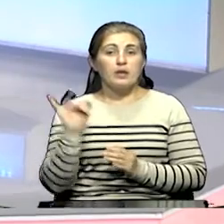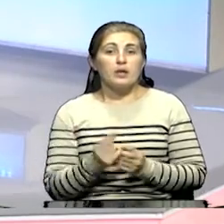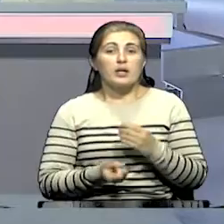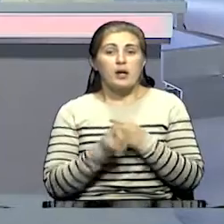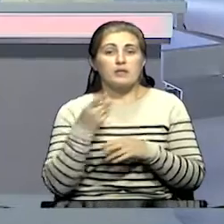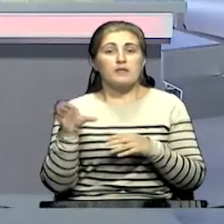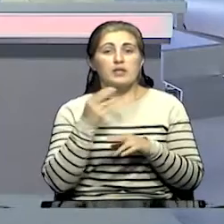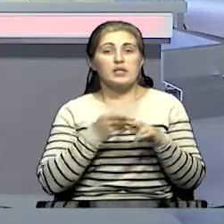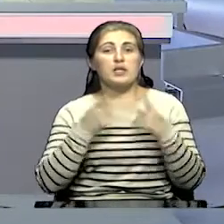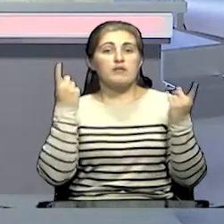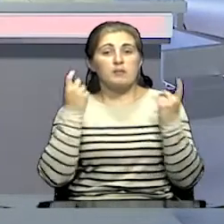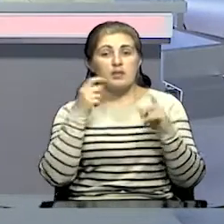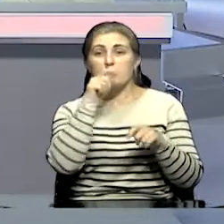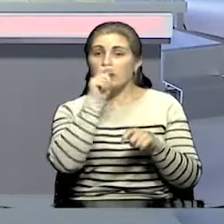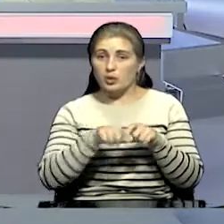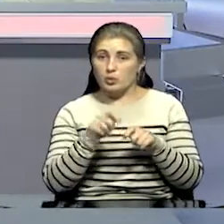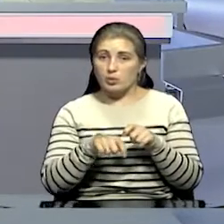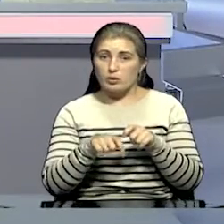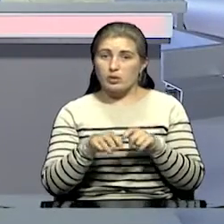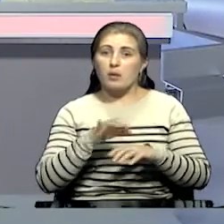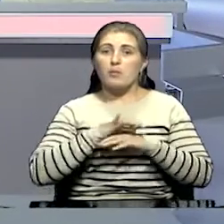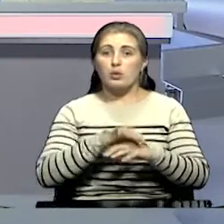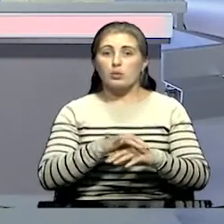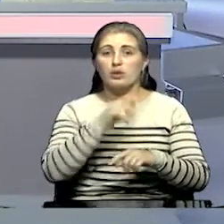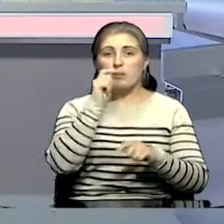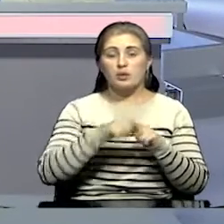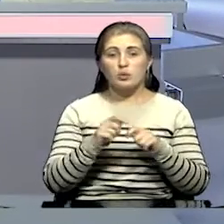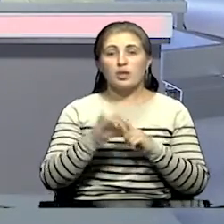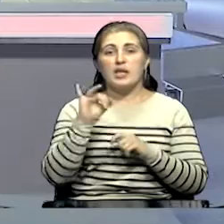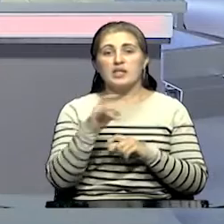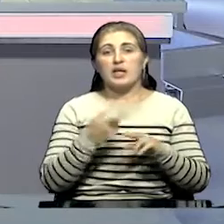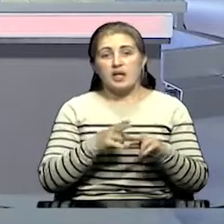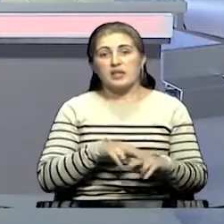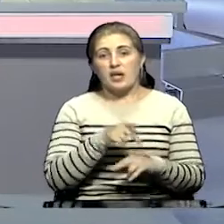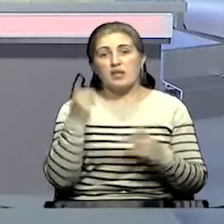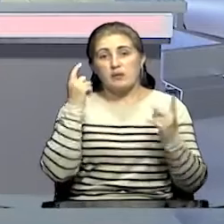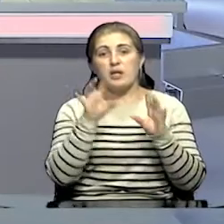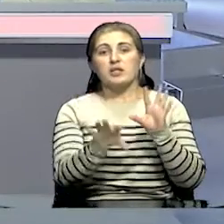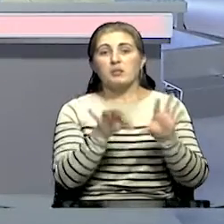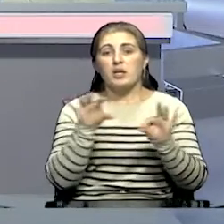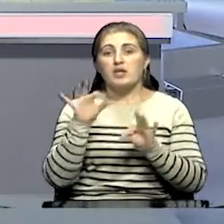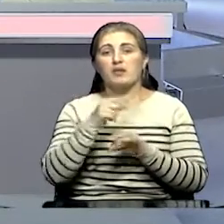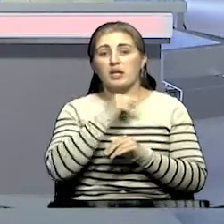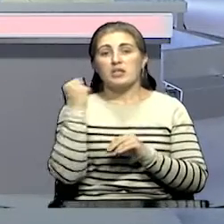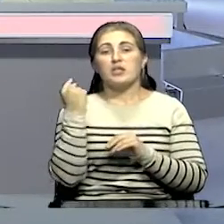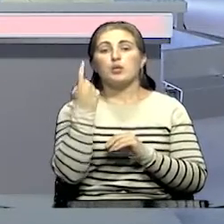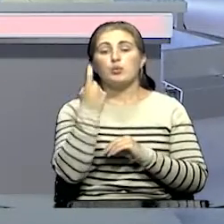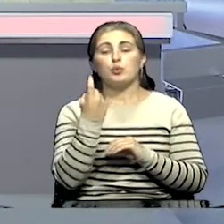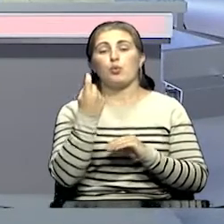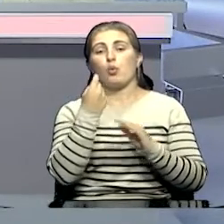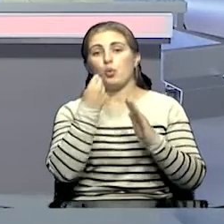вся эта информация мониторит проходит мониторинг и вот из-за этой информации отбирается в россии 100 лучших